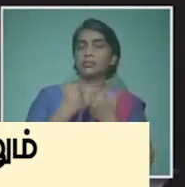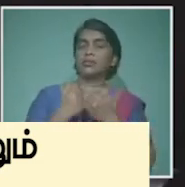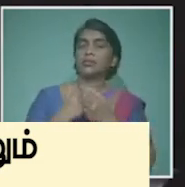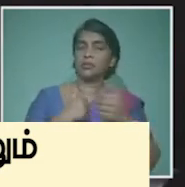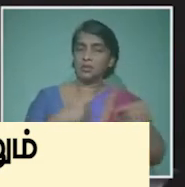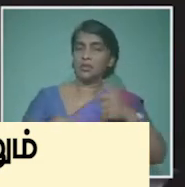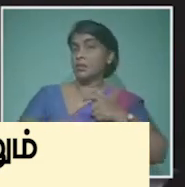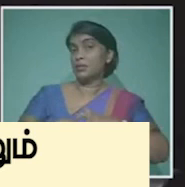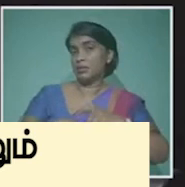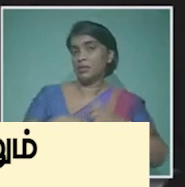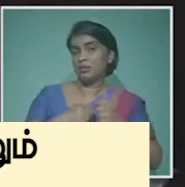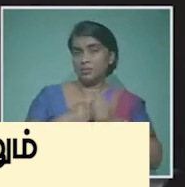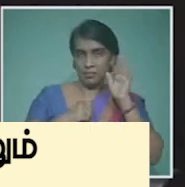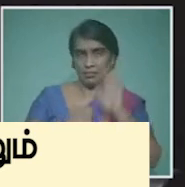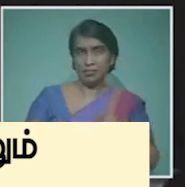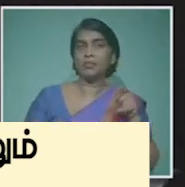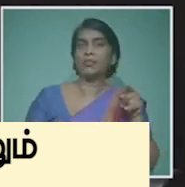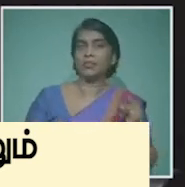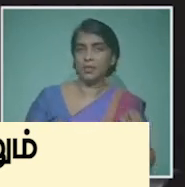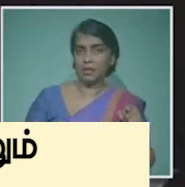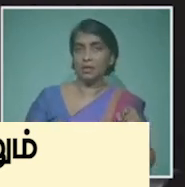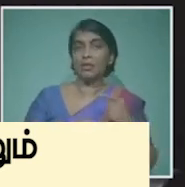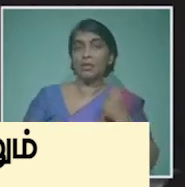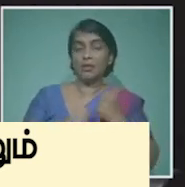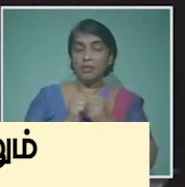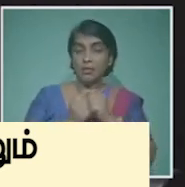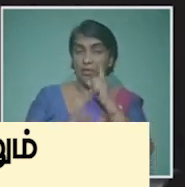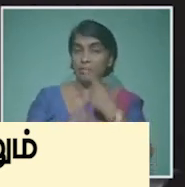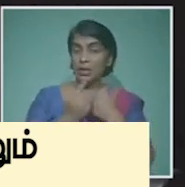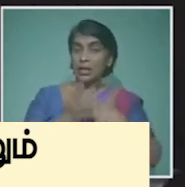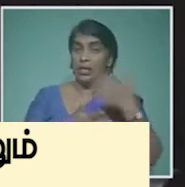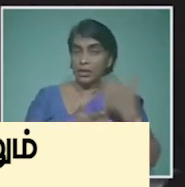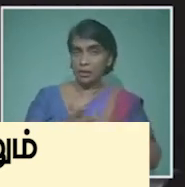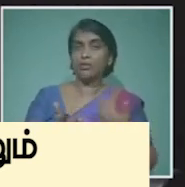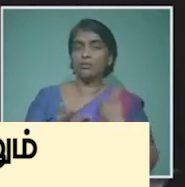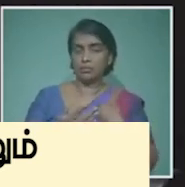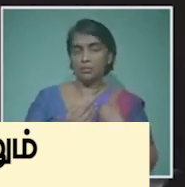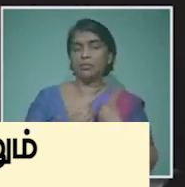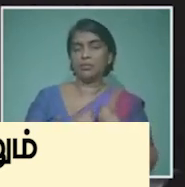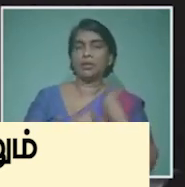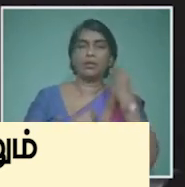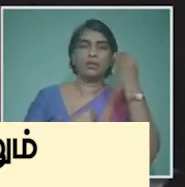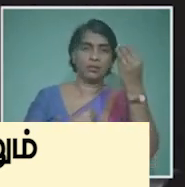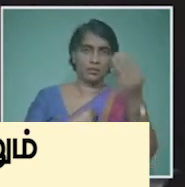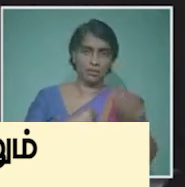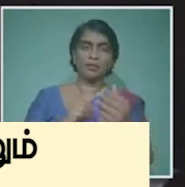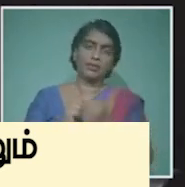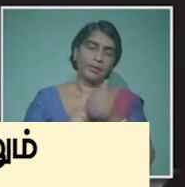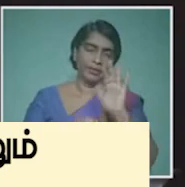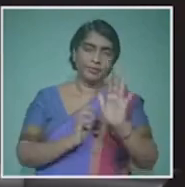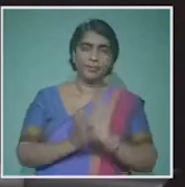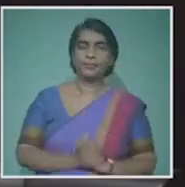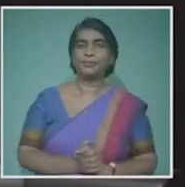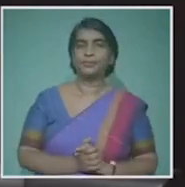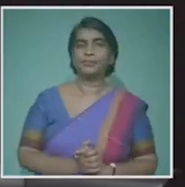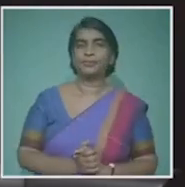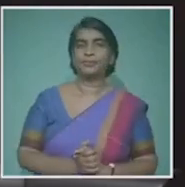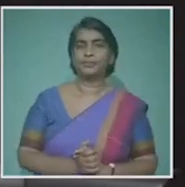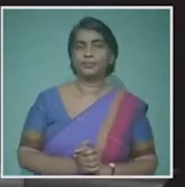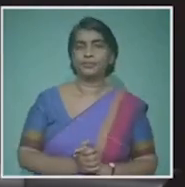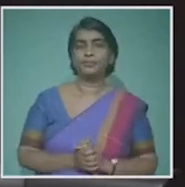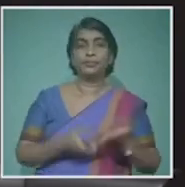මේ අවස්ථාවේ සිද්ධ වෙනවා. ඒ සිද්ධ වෙන පරීක්ෂණ වාර්තාව මම ඔබතුමාට එවන්නත් කටයුතු කරන්න සූදානම්.